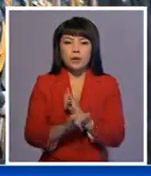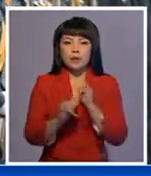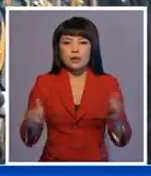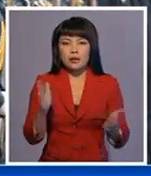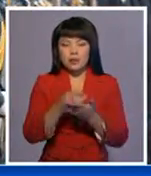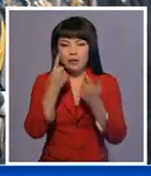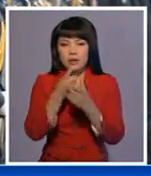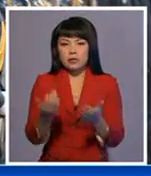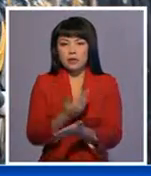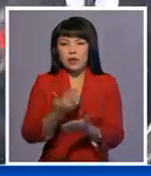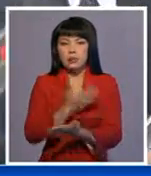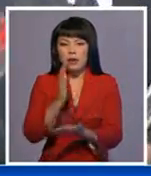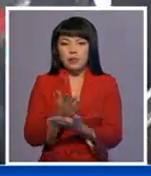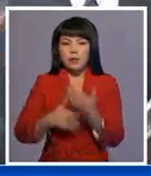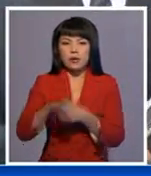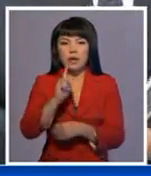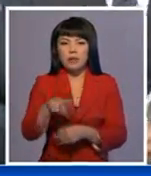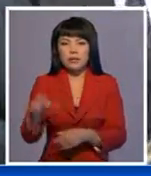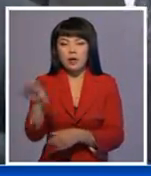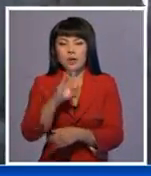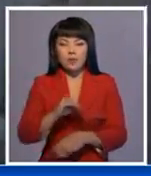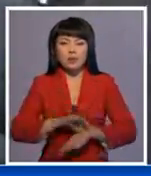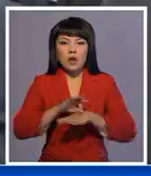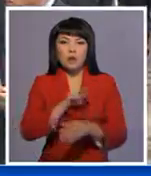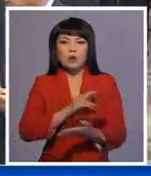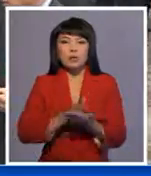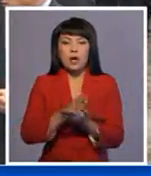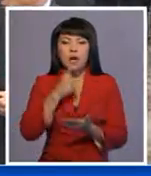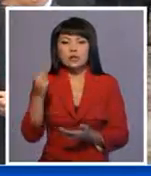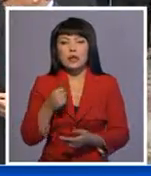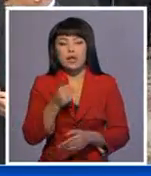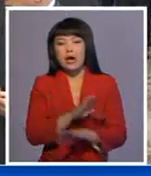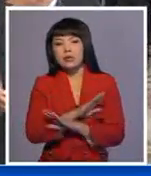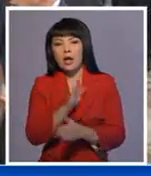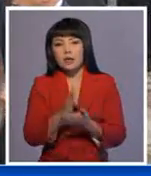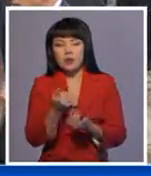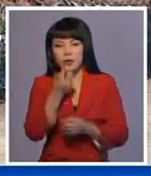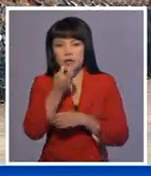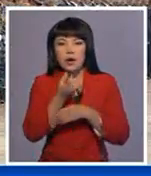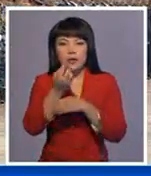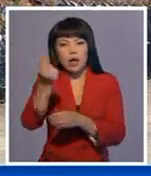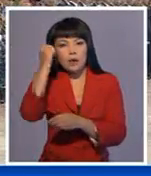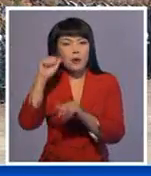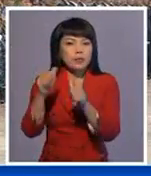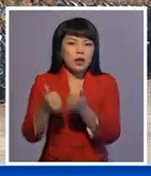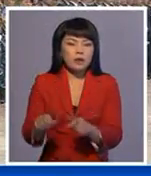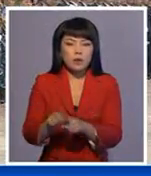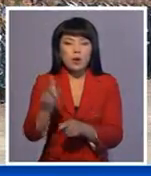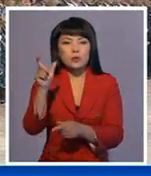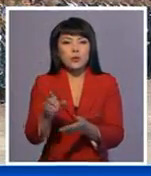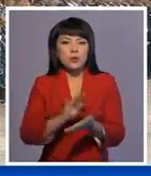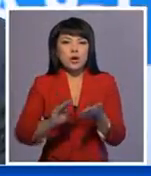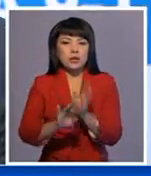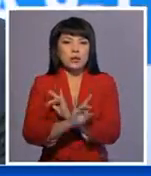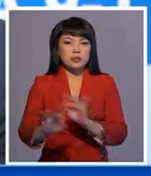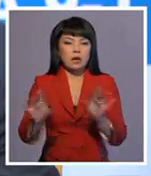сөз болды. Меймандар қызметтік борышын өтеу кезінде қаза болған әскерилердің монументіне гүл шоғын қойып, журналистерге сұхбат берді.